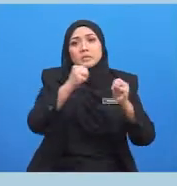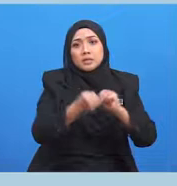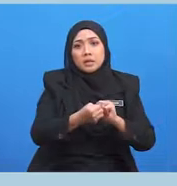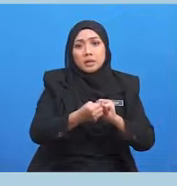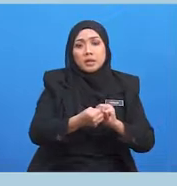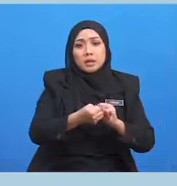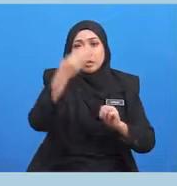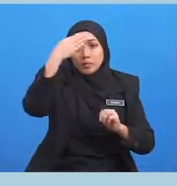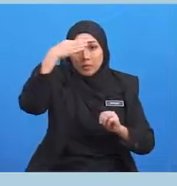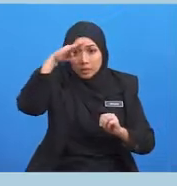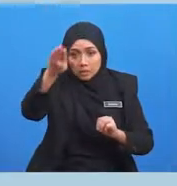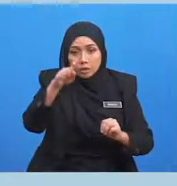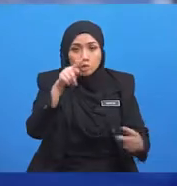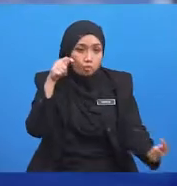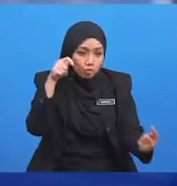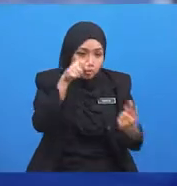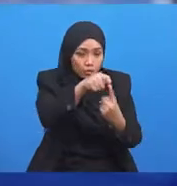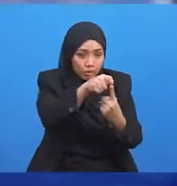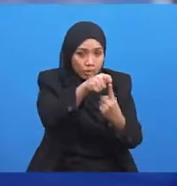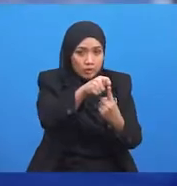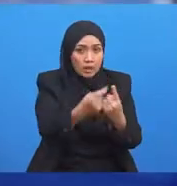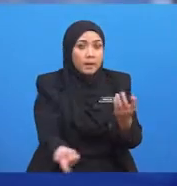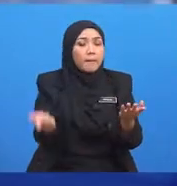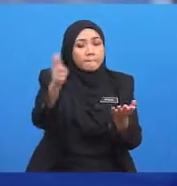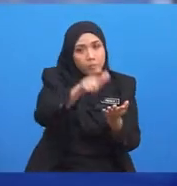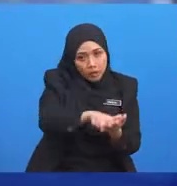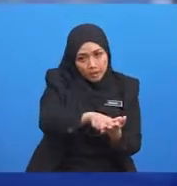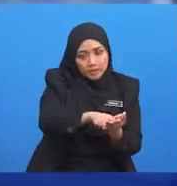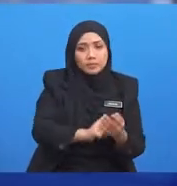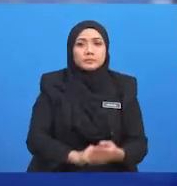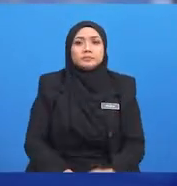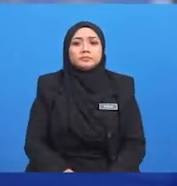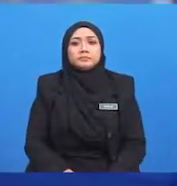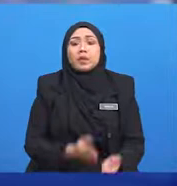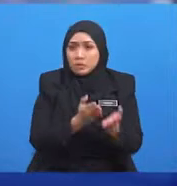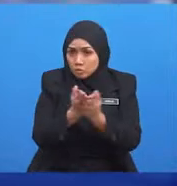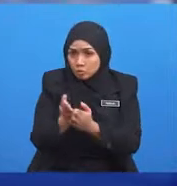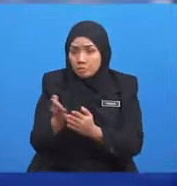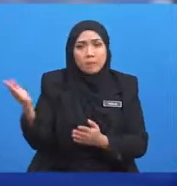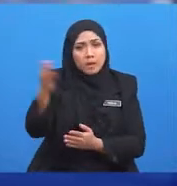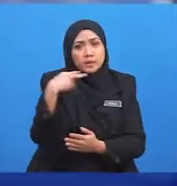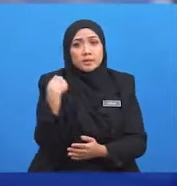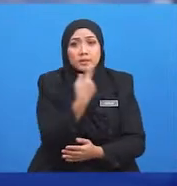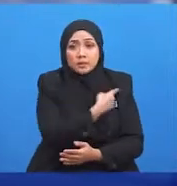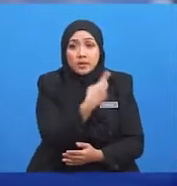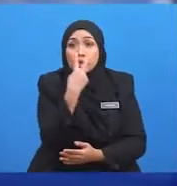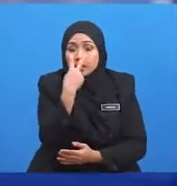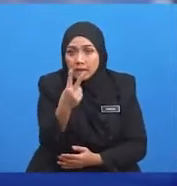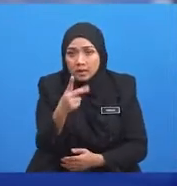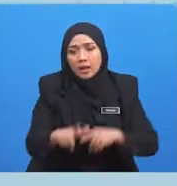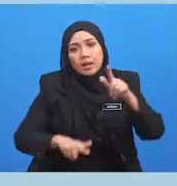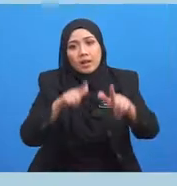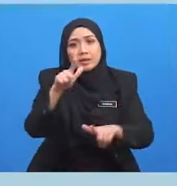tujuan pelaporan. Seterusnya, mari kita lihat langkah kerja